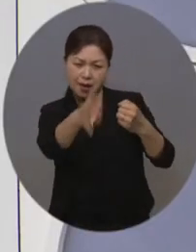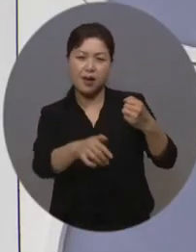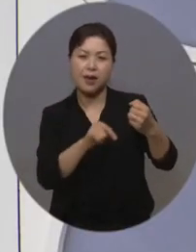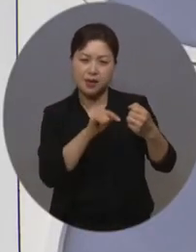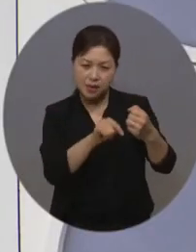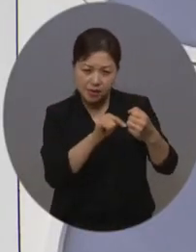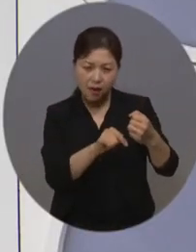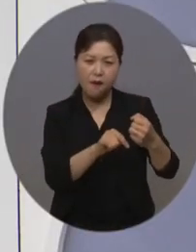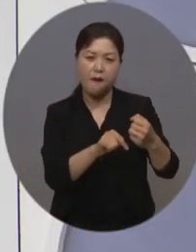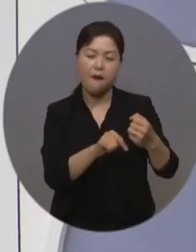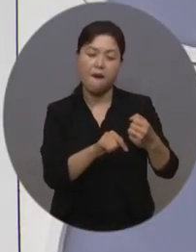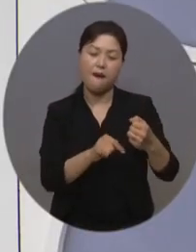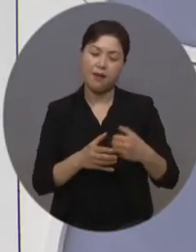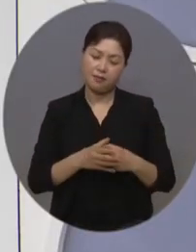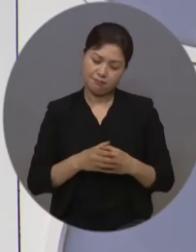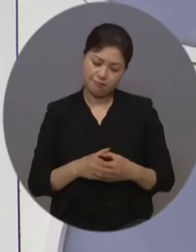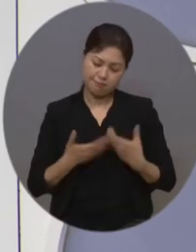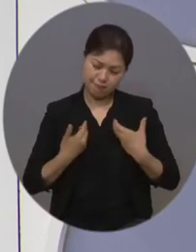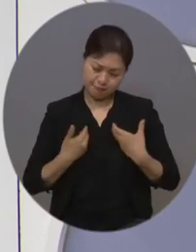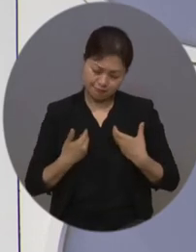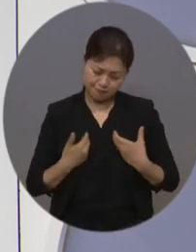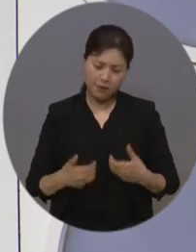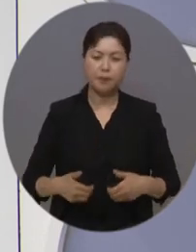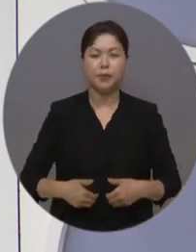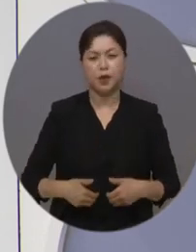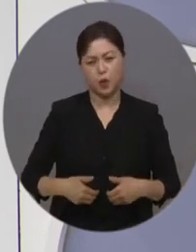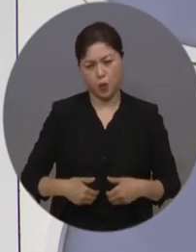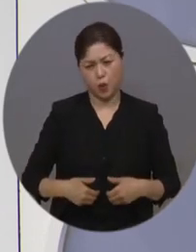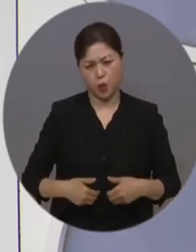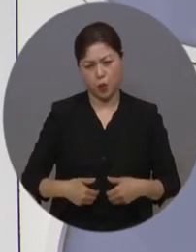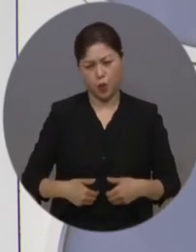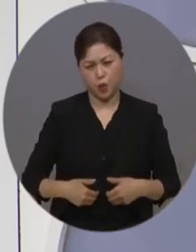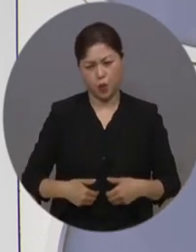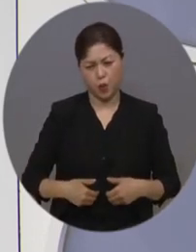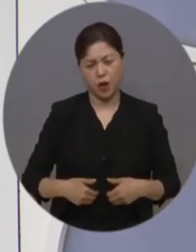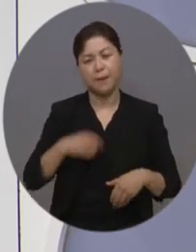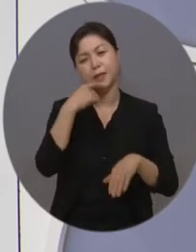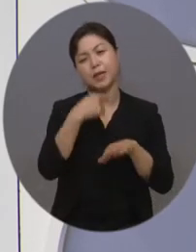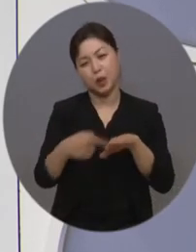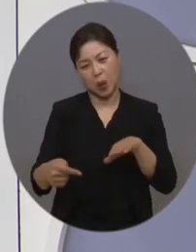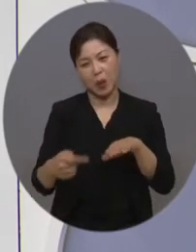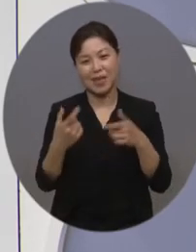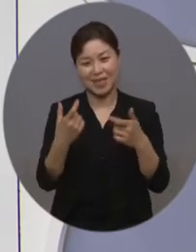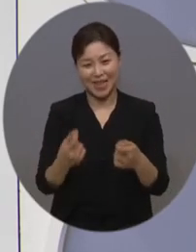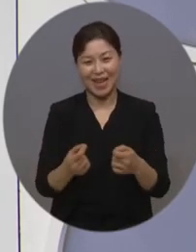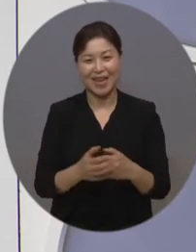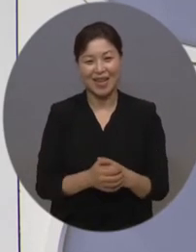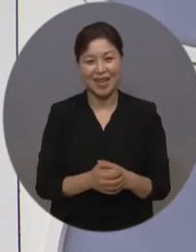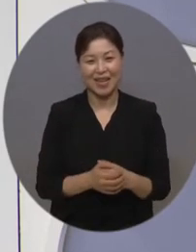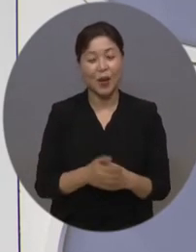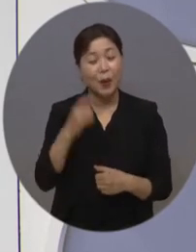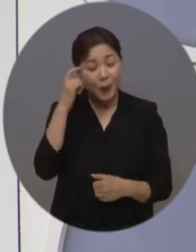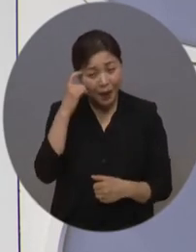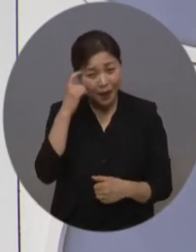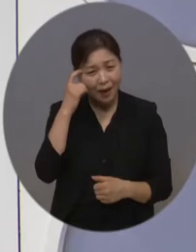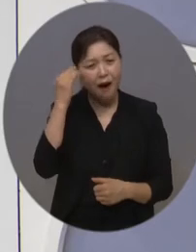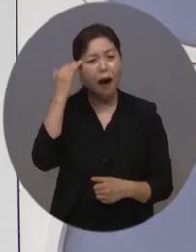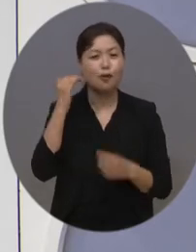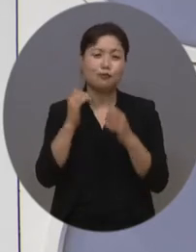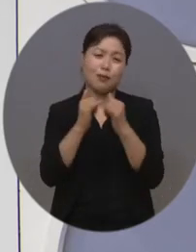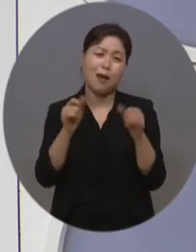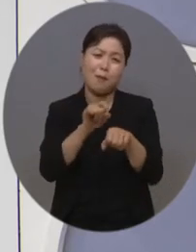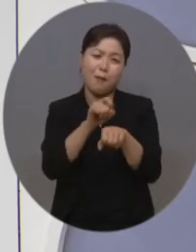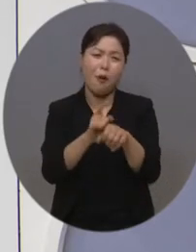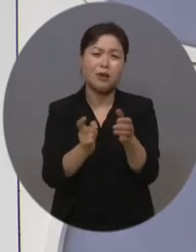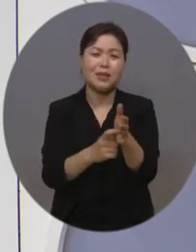명상을 필요로 하는 민족이다. 저는 그렇게 진단을 하고 있습니다. 우리만큼 급한 사람들이 없거든요. 예. 굉장히